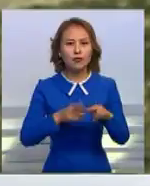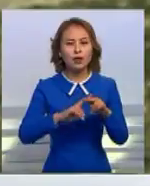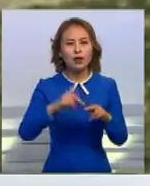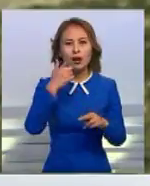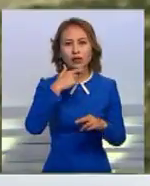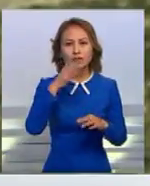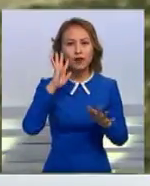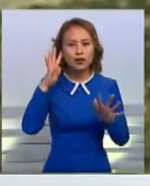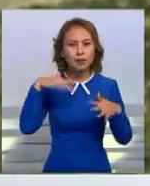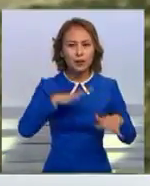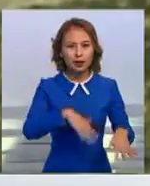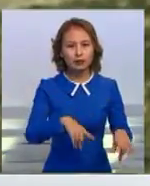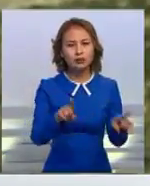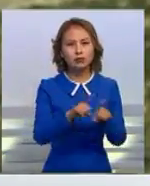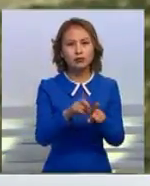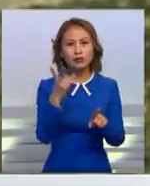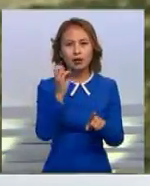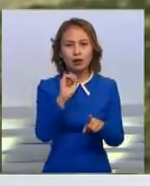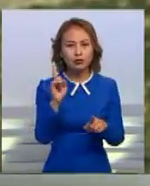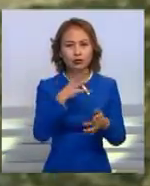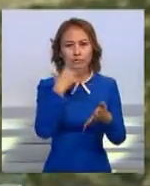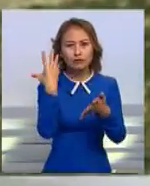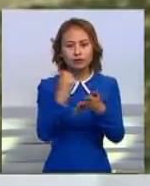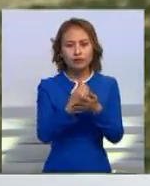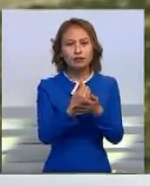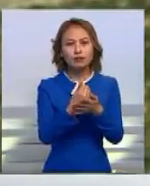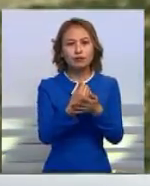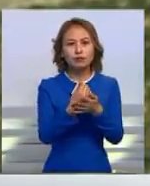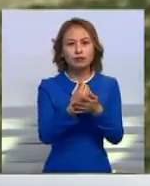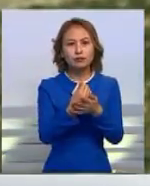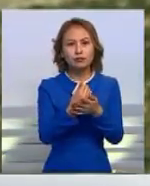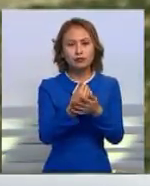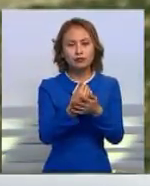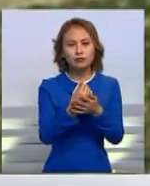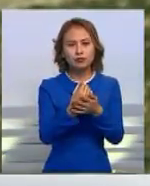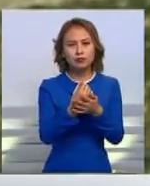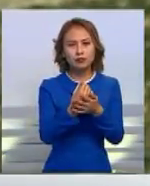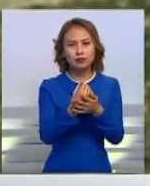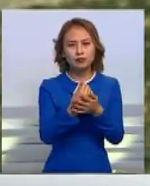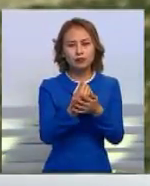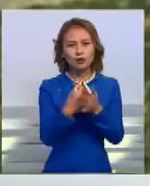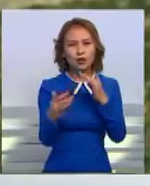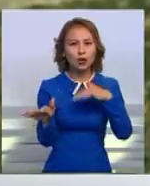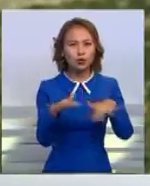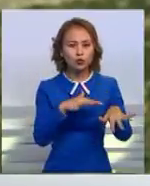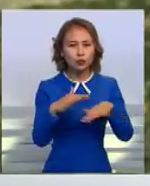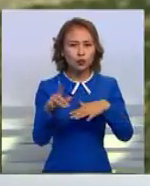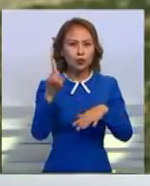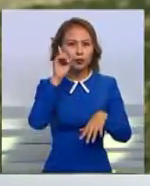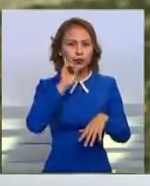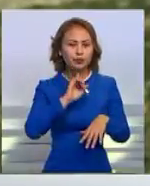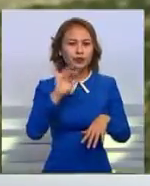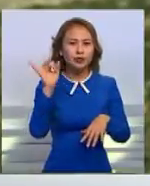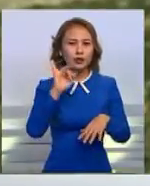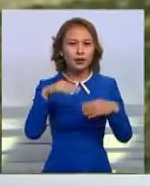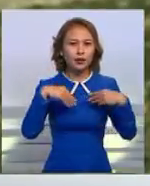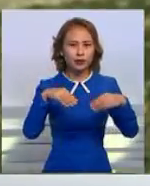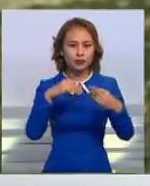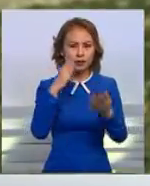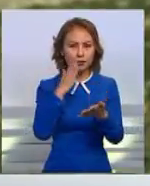водопад, наз үш сортымыз осы өзіміздің шаруашылық аудандастырылған егіліп отыр